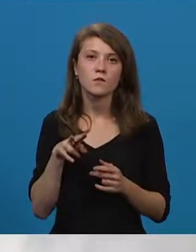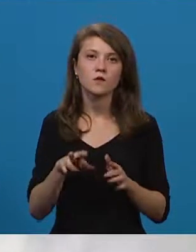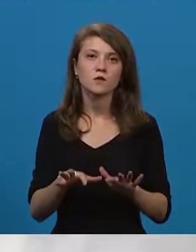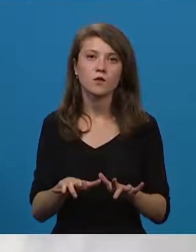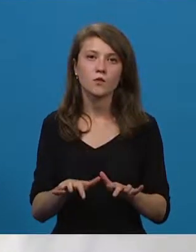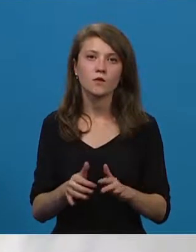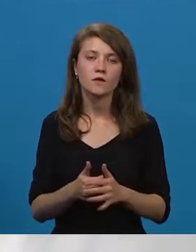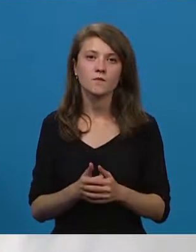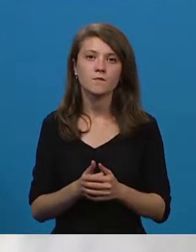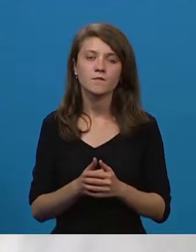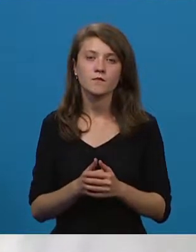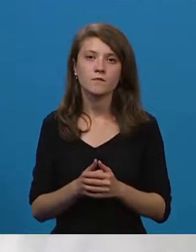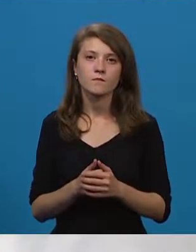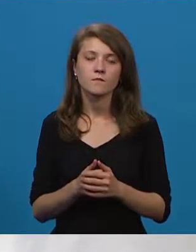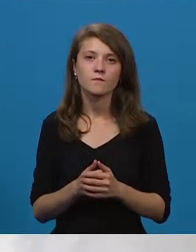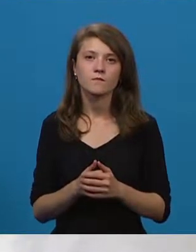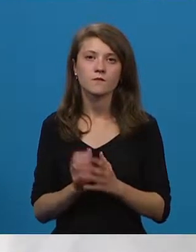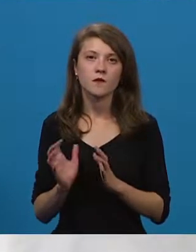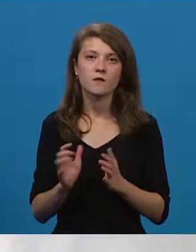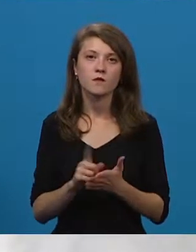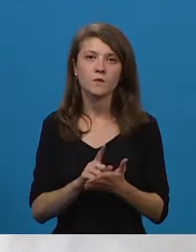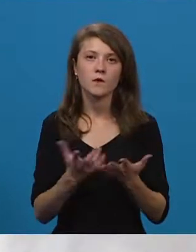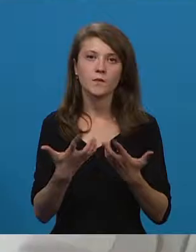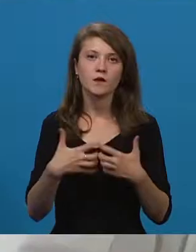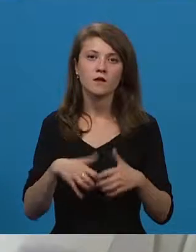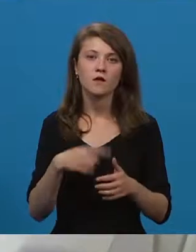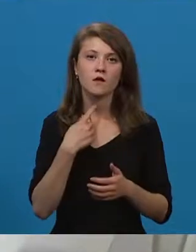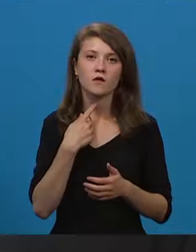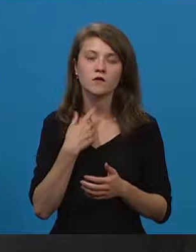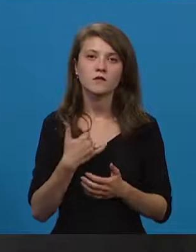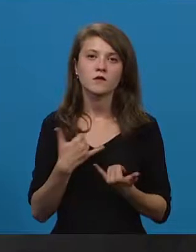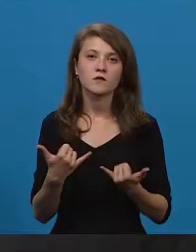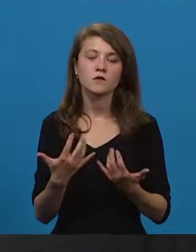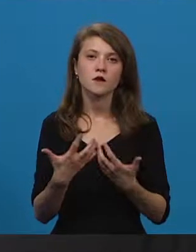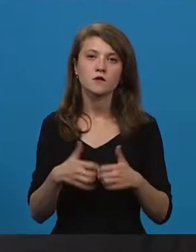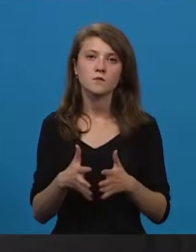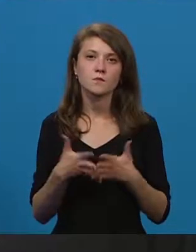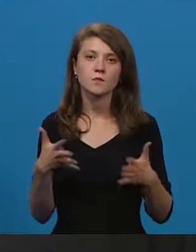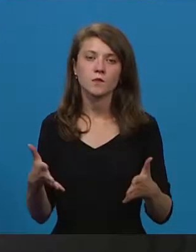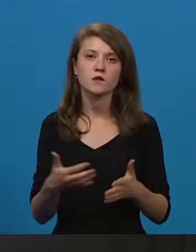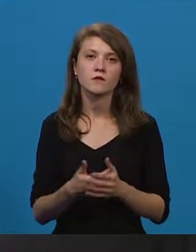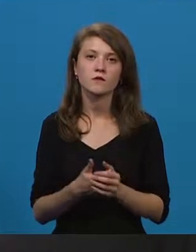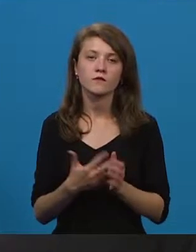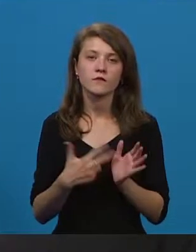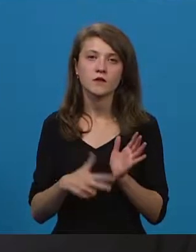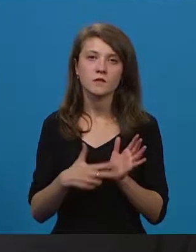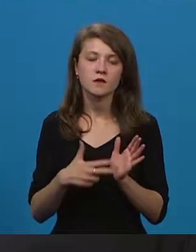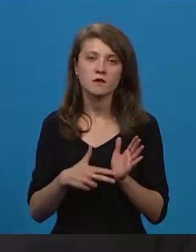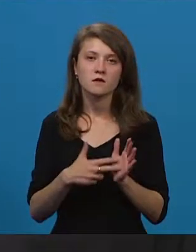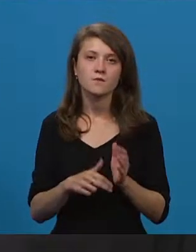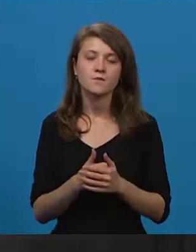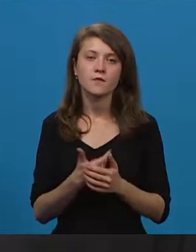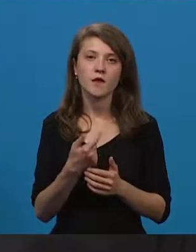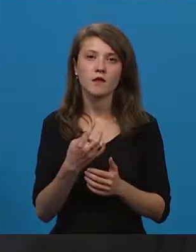комп'ютери, забезпечити нормальний підрахунок голосів. У нас сьогодні налічується більше 80